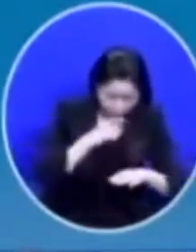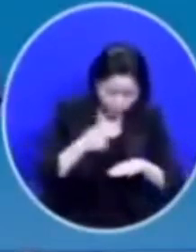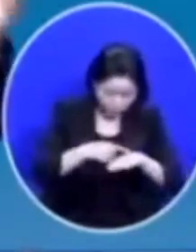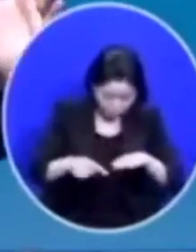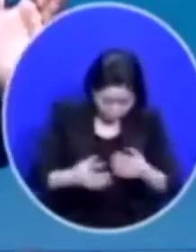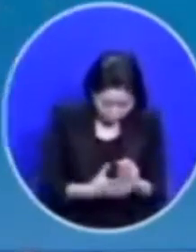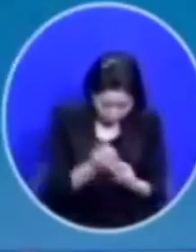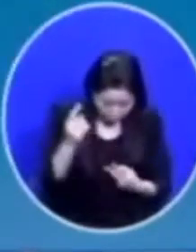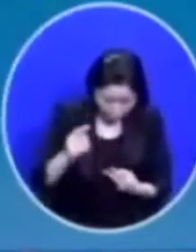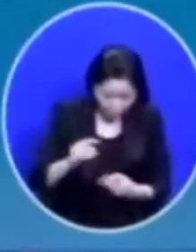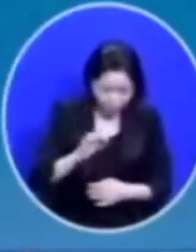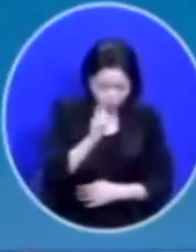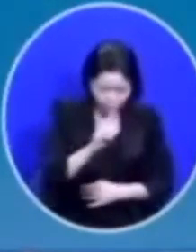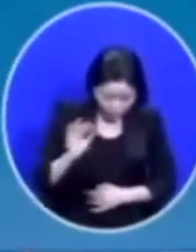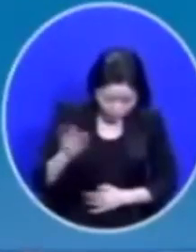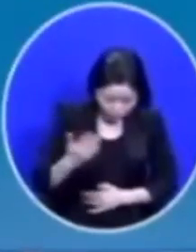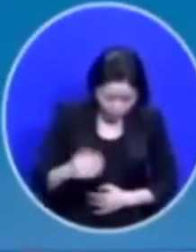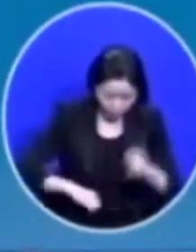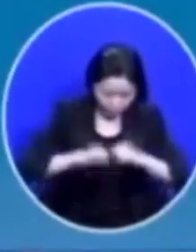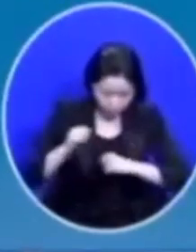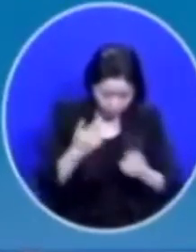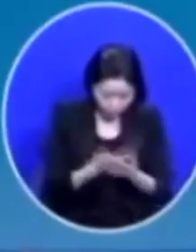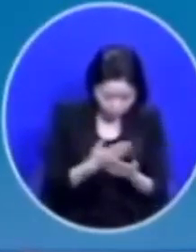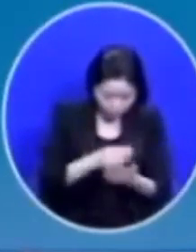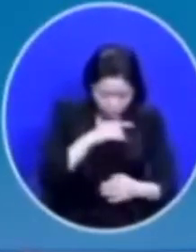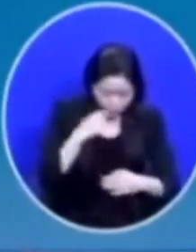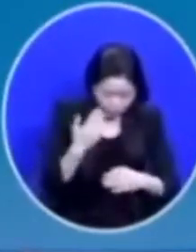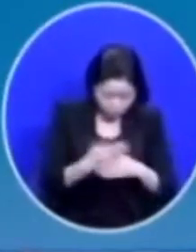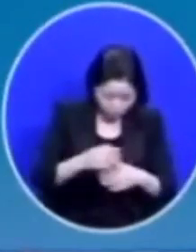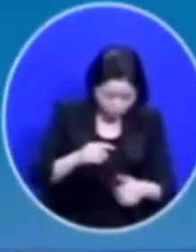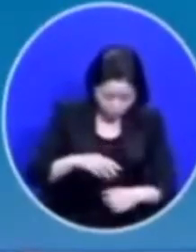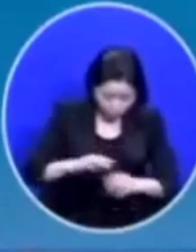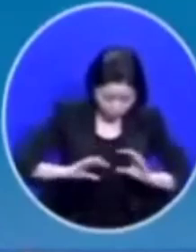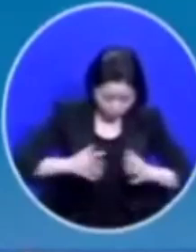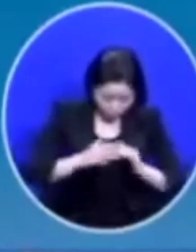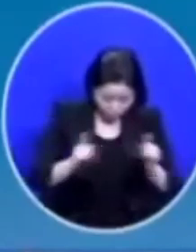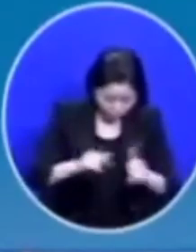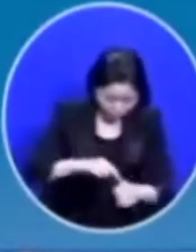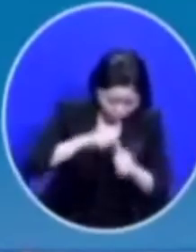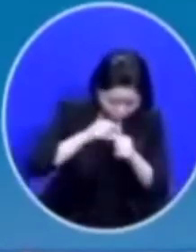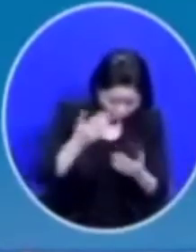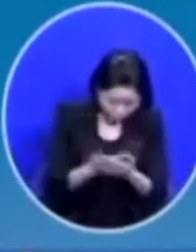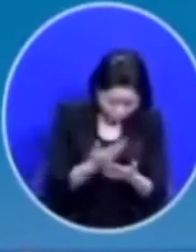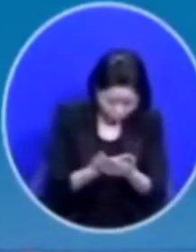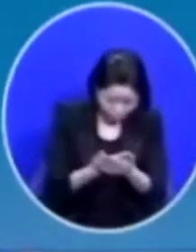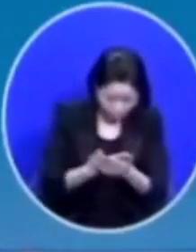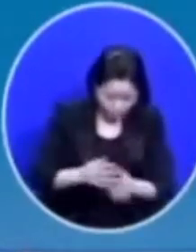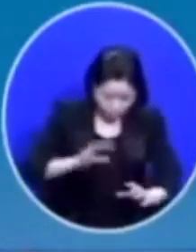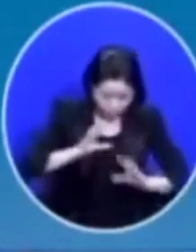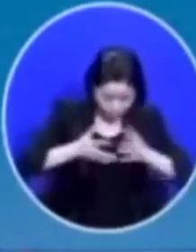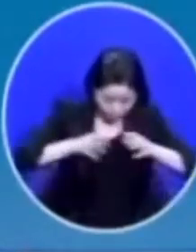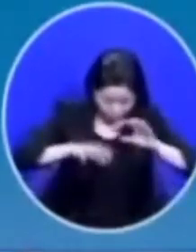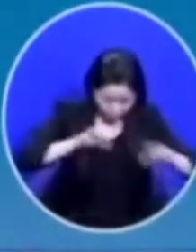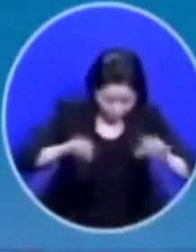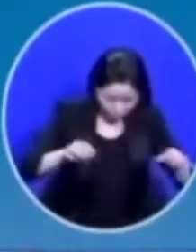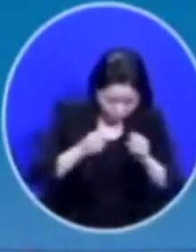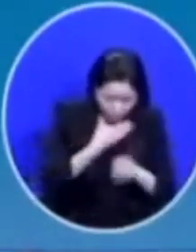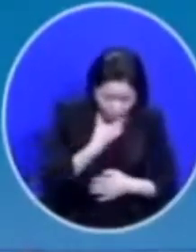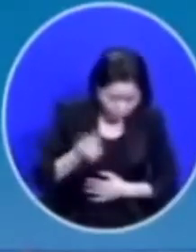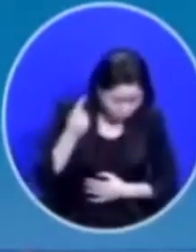통일되고 하나되는 역사를 주소서 북한은 동포를 구원하시고 세계 열방에 주에 복음을 전하게 하시고